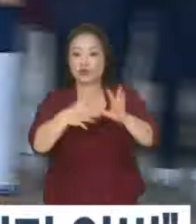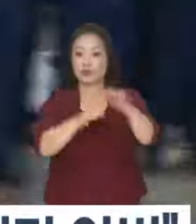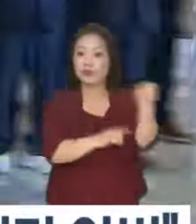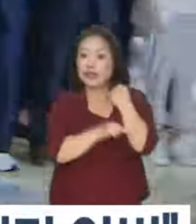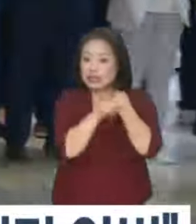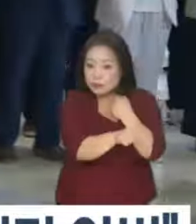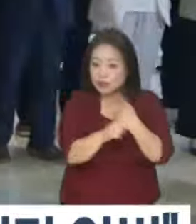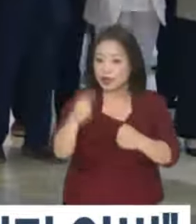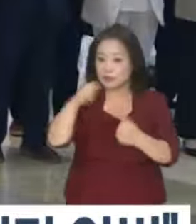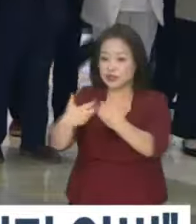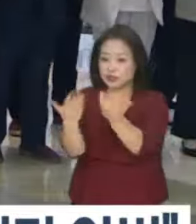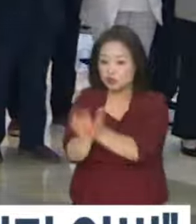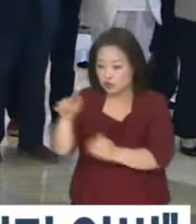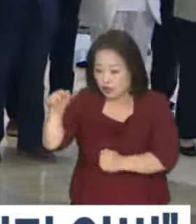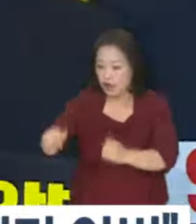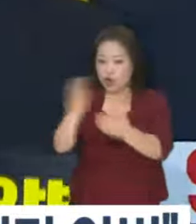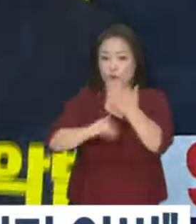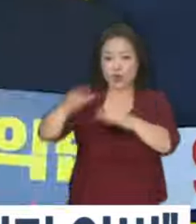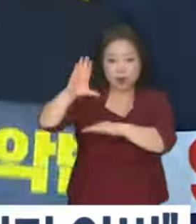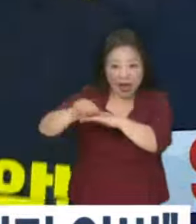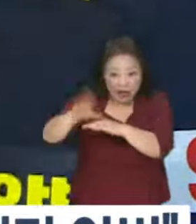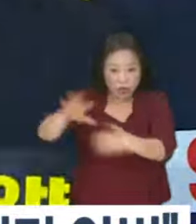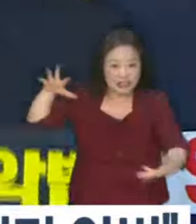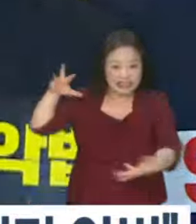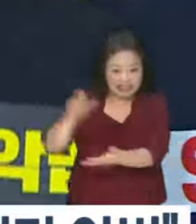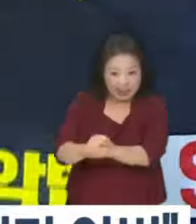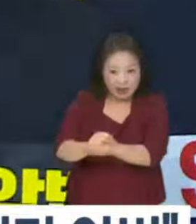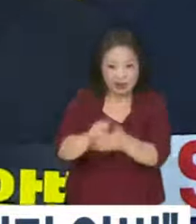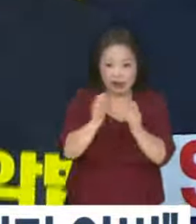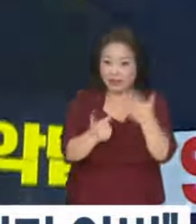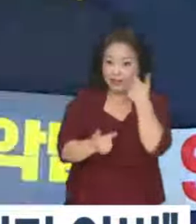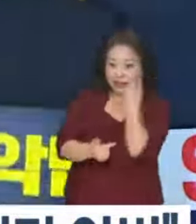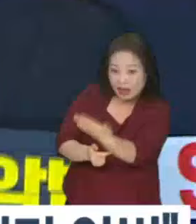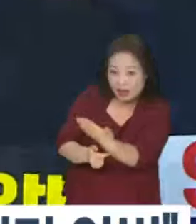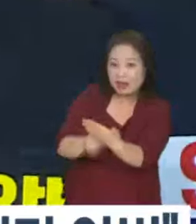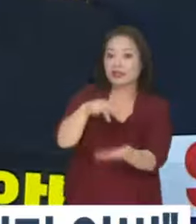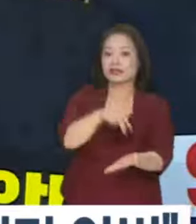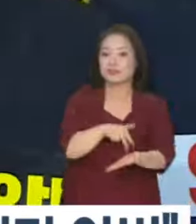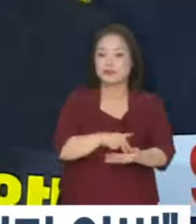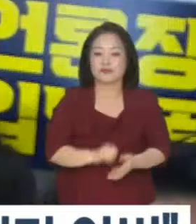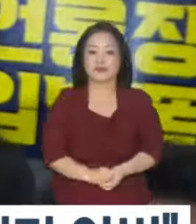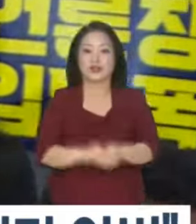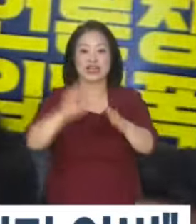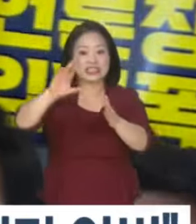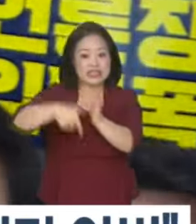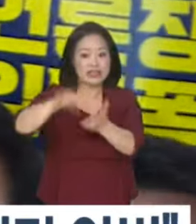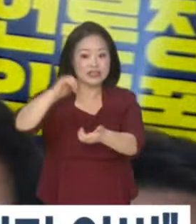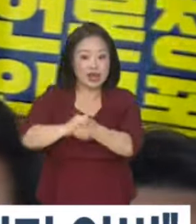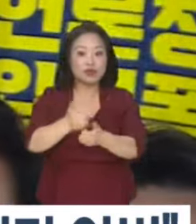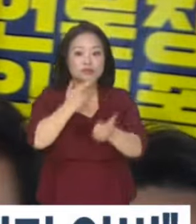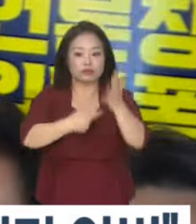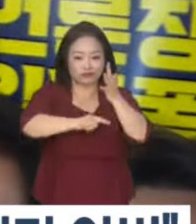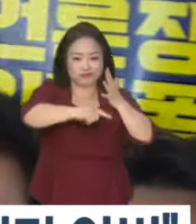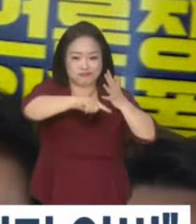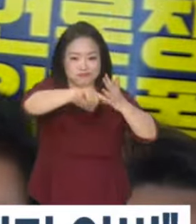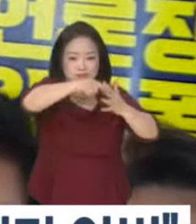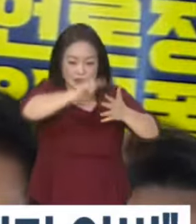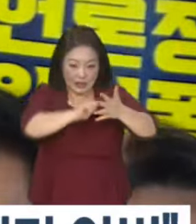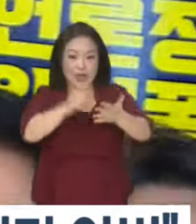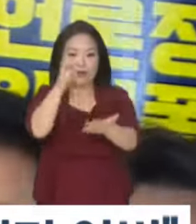국민의힘은 민주당의 공영방송 영구 장악 시도라고 맞서고 있습니다. 무제한 토론은 법안별로